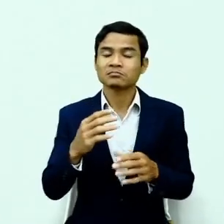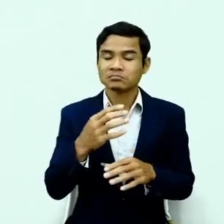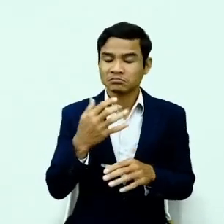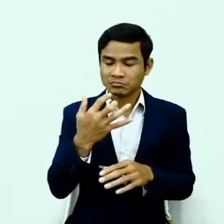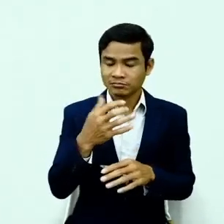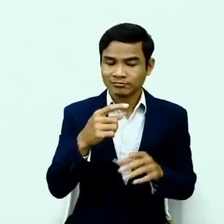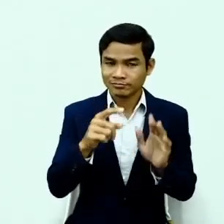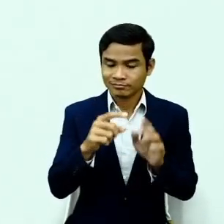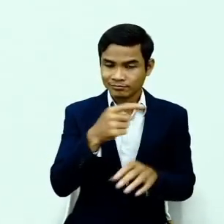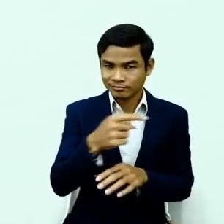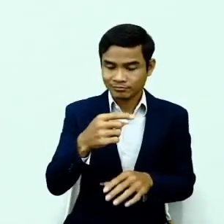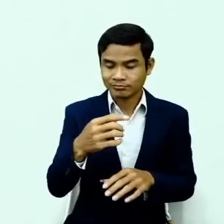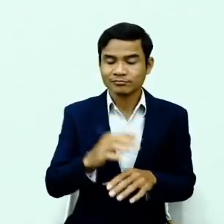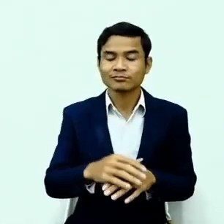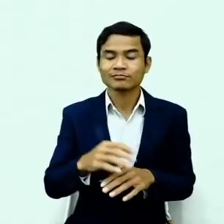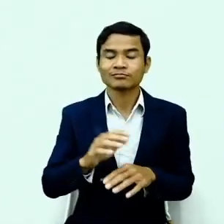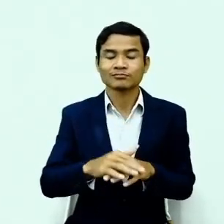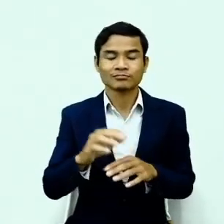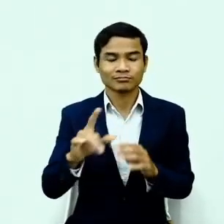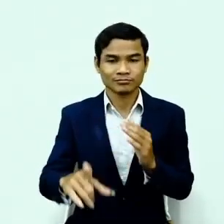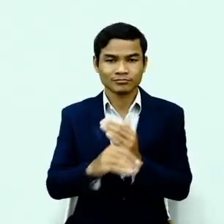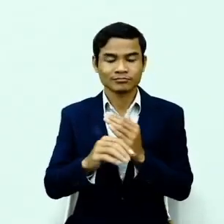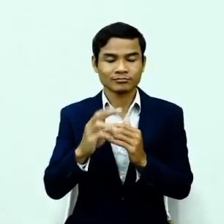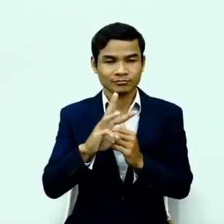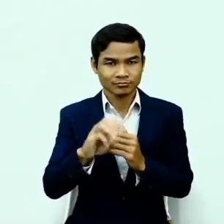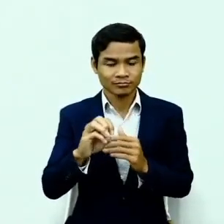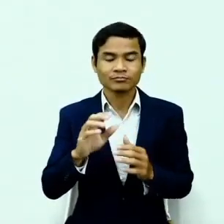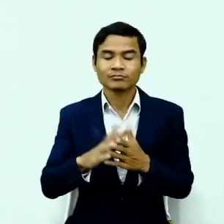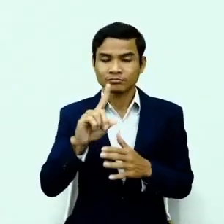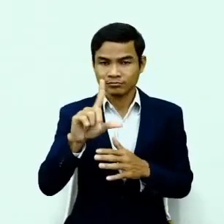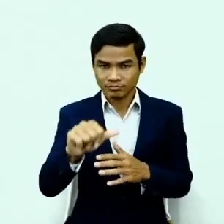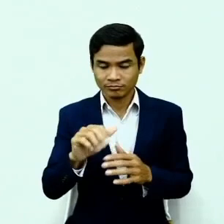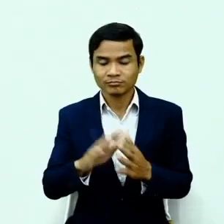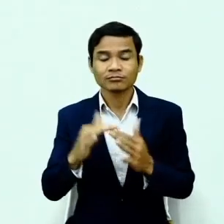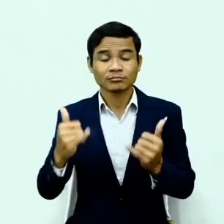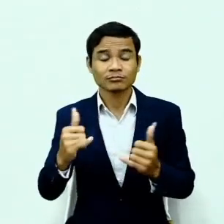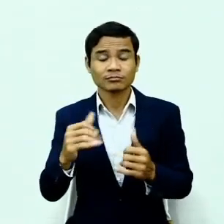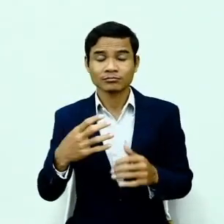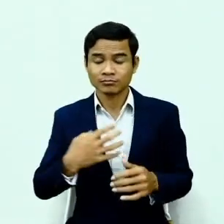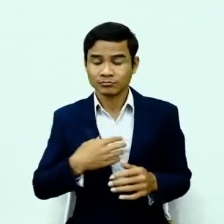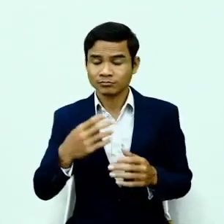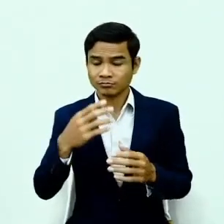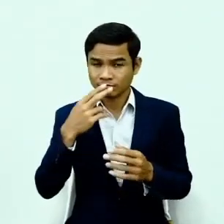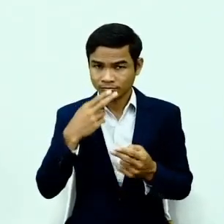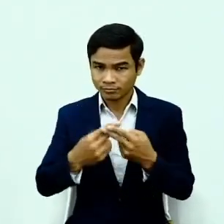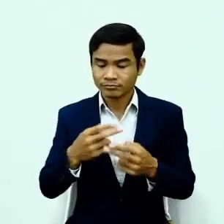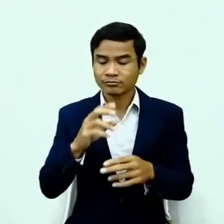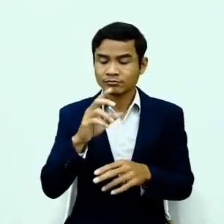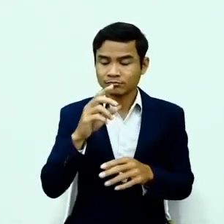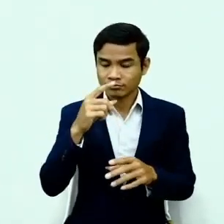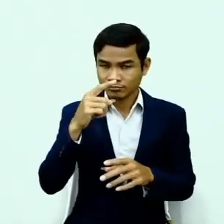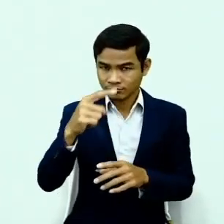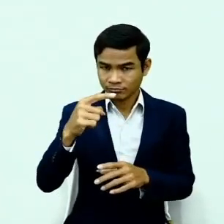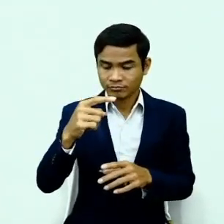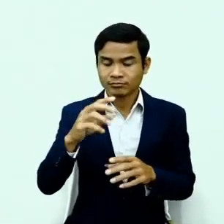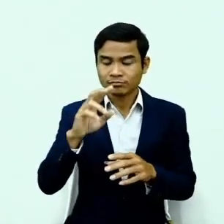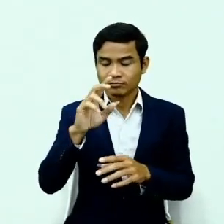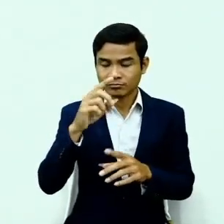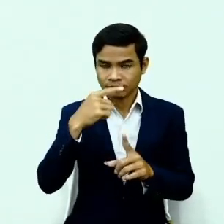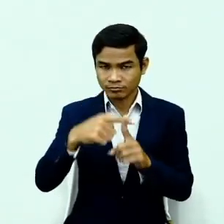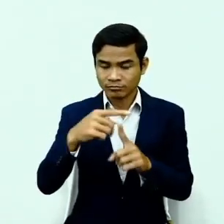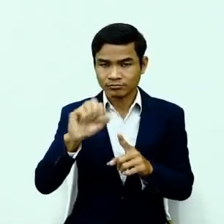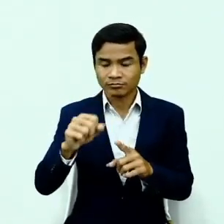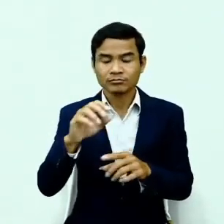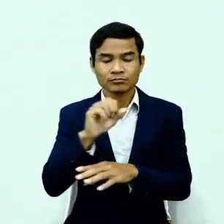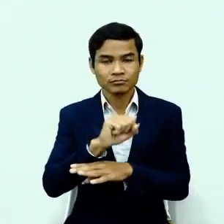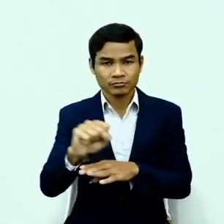muối mùi rồi bình toàn một tiết này cứ chẳng ban chậm lại trong tại chật sắp này cứ vô mùi rồi nè đại chia phạt bố một bố cho mùi nướng tụ